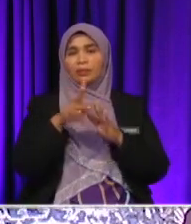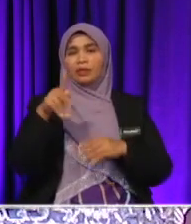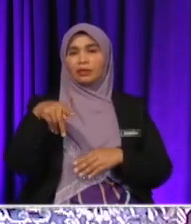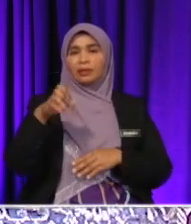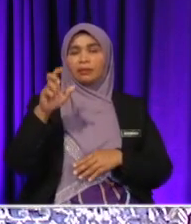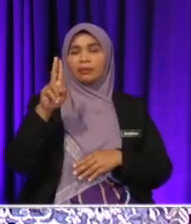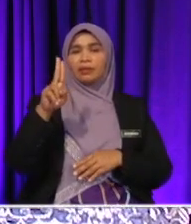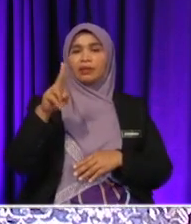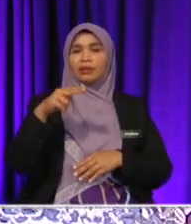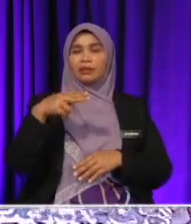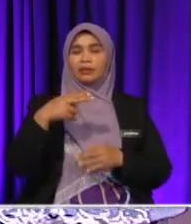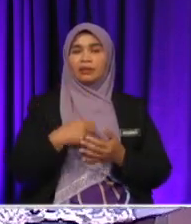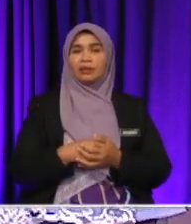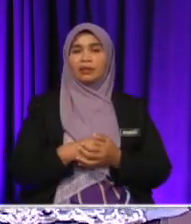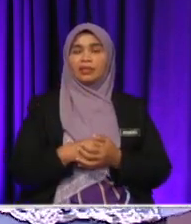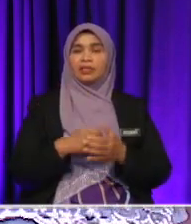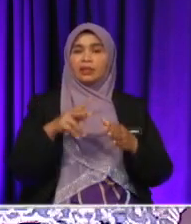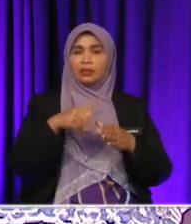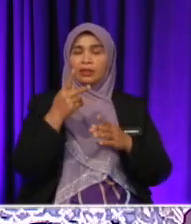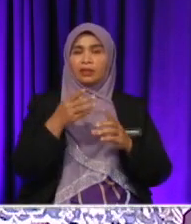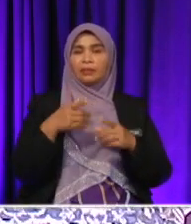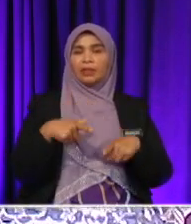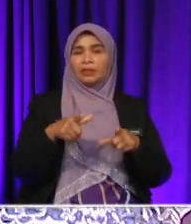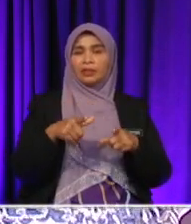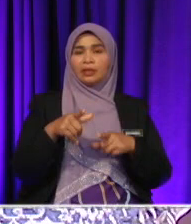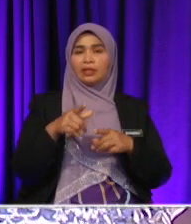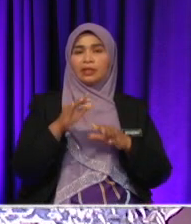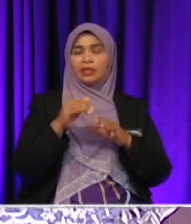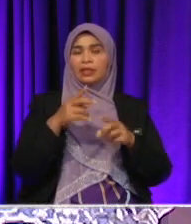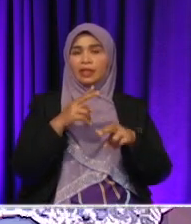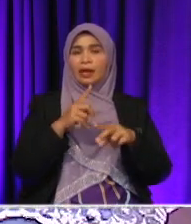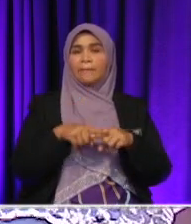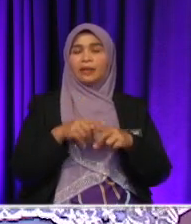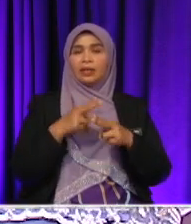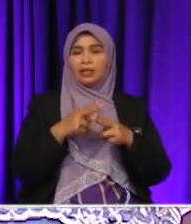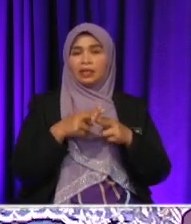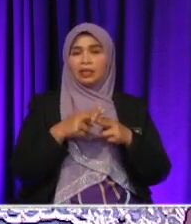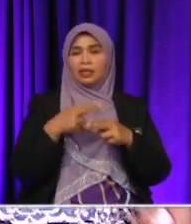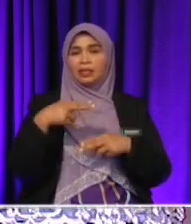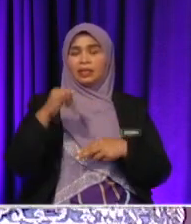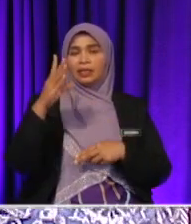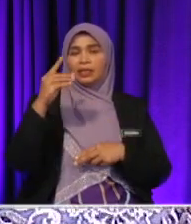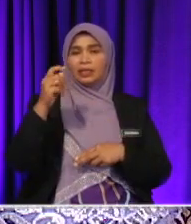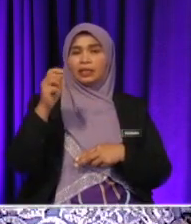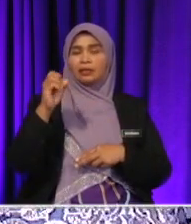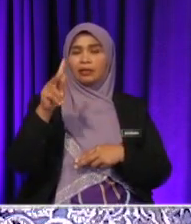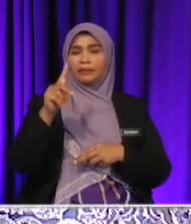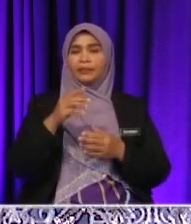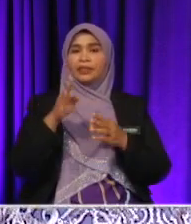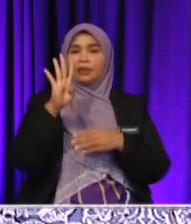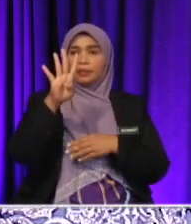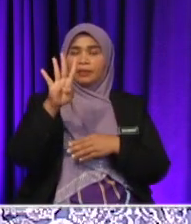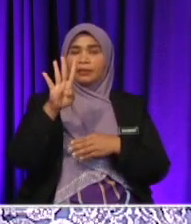lebih dalam keadaan dia dikeluarkan melalui struktur yang dinamakan sebagai pidato yang keempat